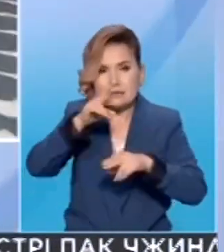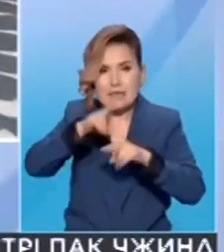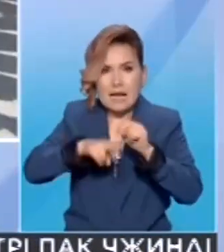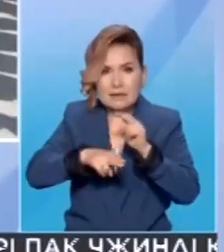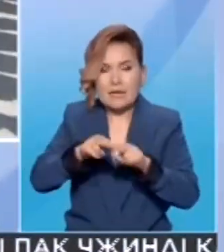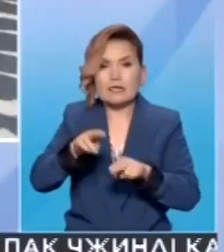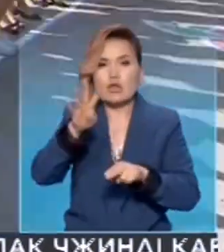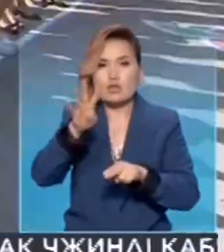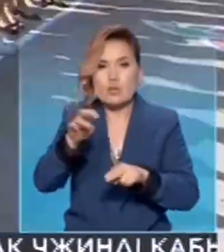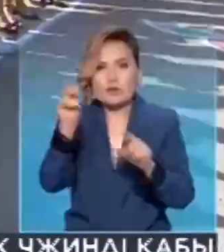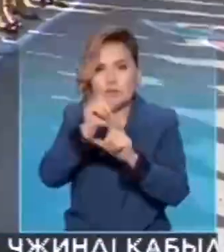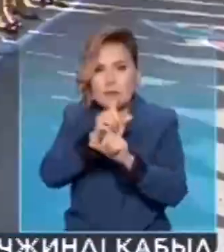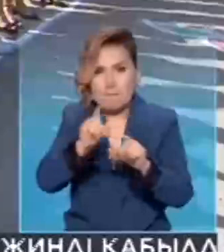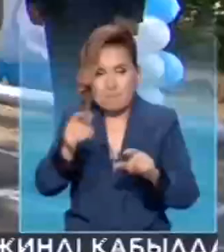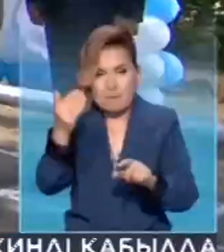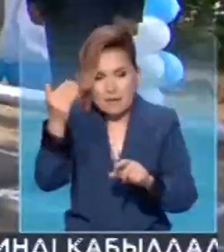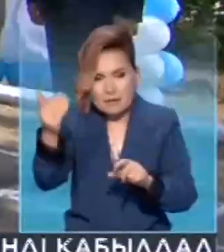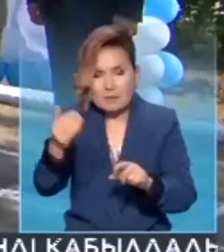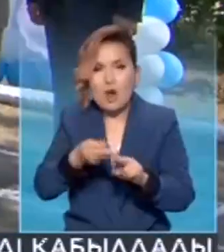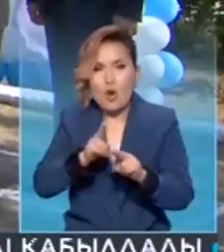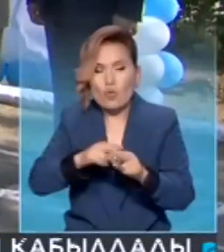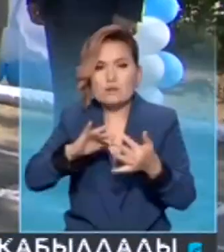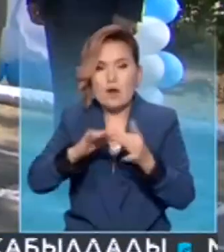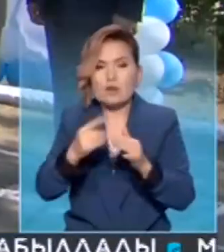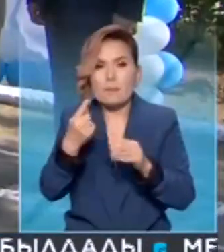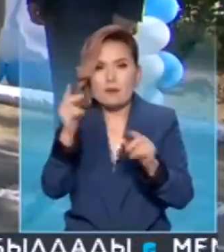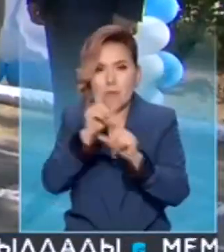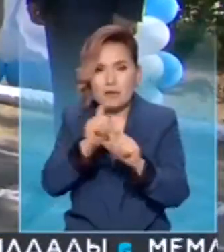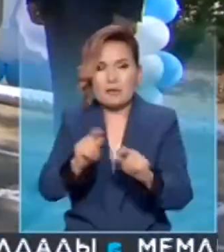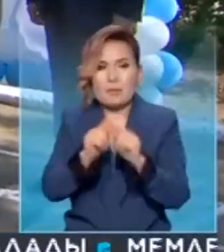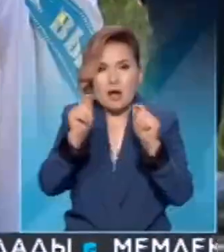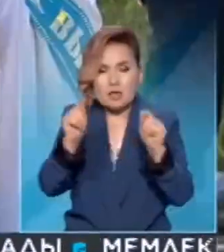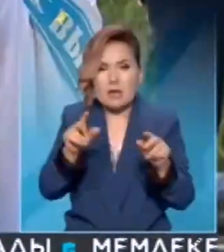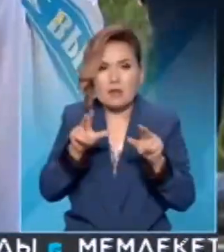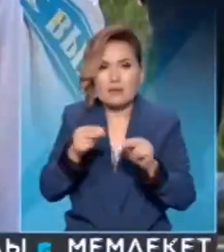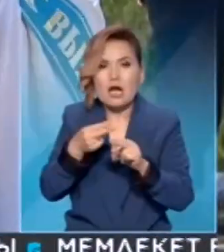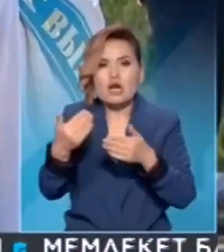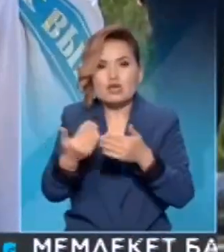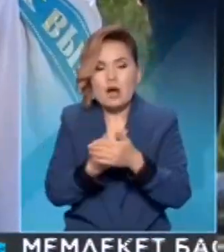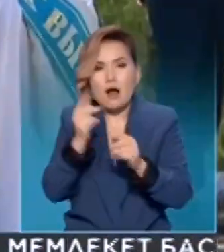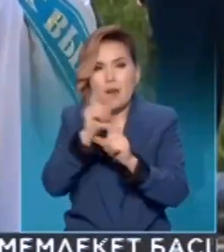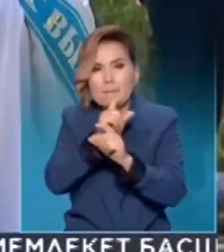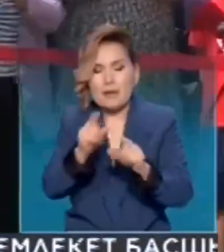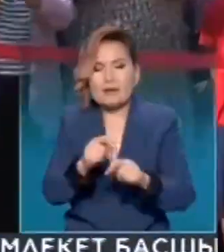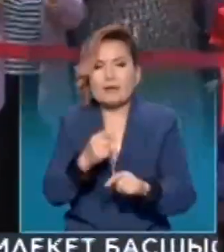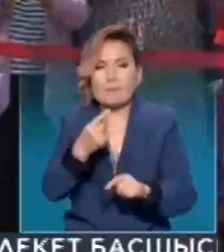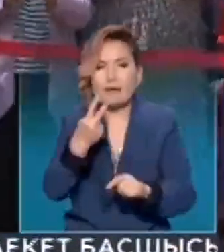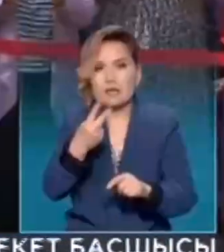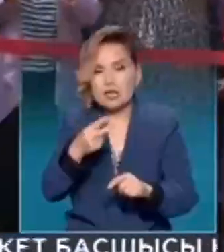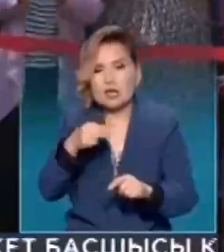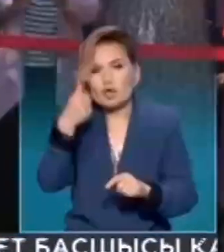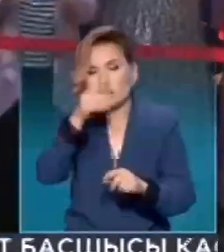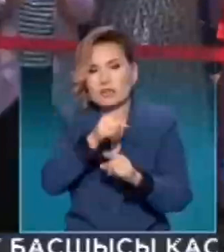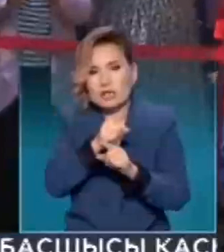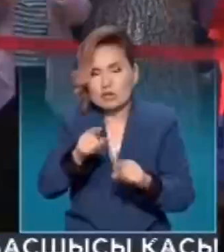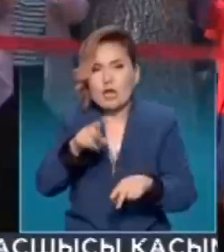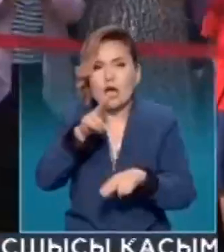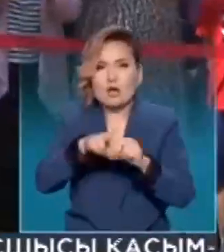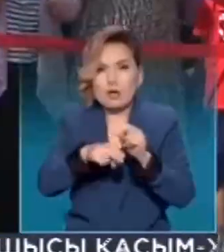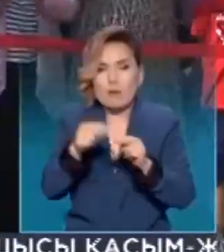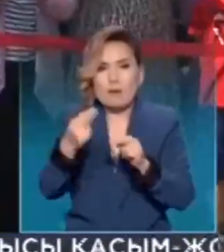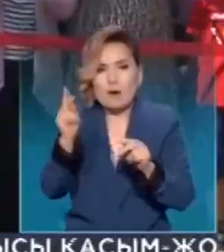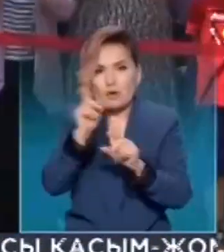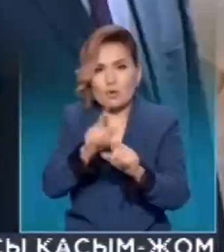400 мектептің бірі осы ауылда бой көтеретінін атап өтті. Жаңа мектеп 1-2 жылда пайдалануға берілуі тиіс. Мәжіліс төрағасымен